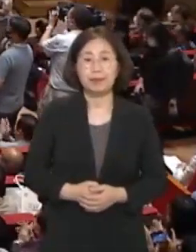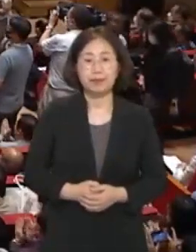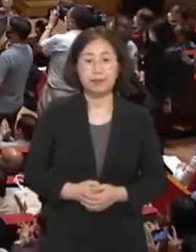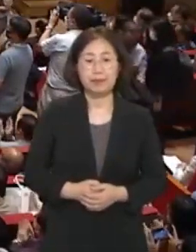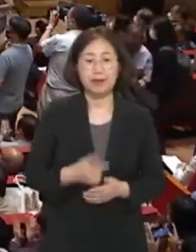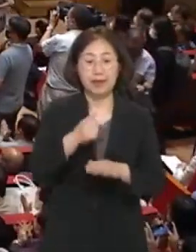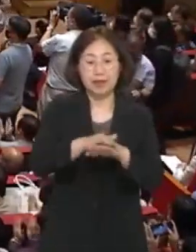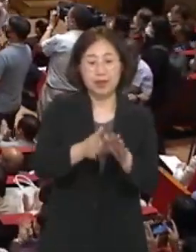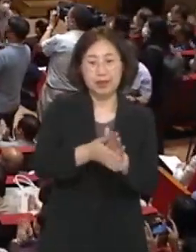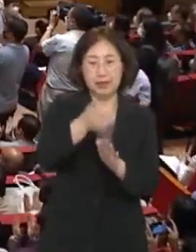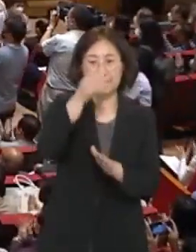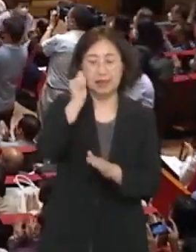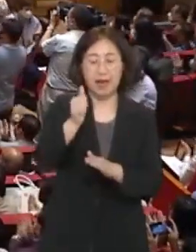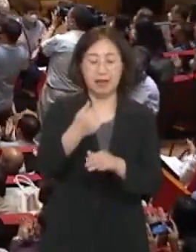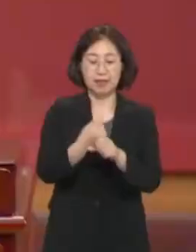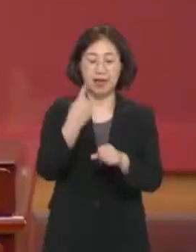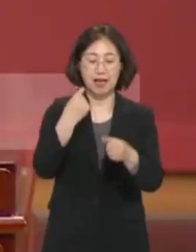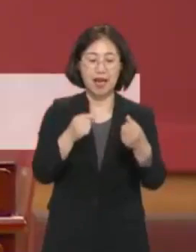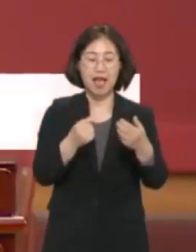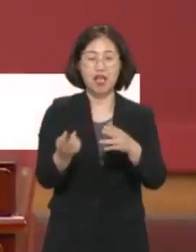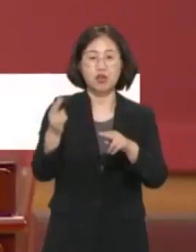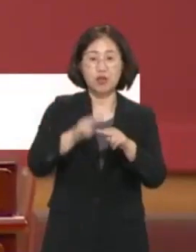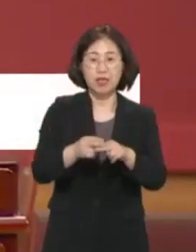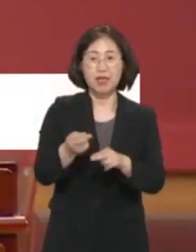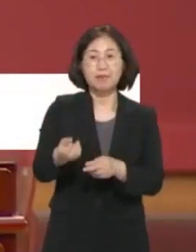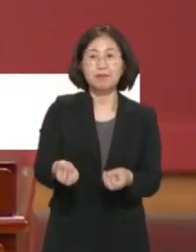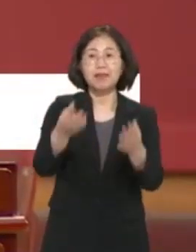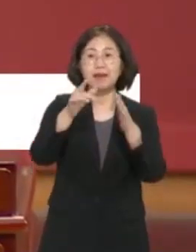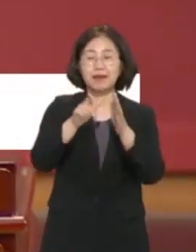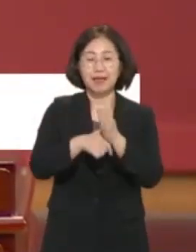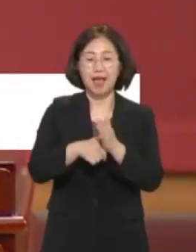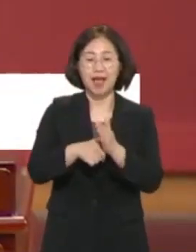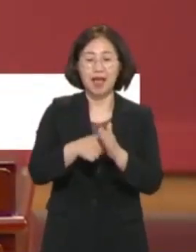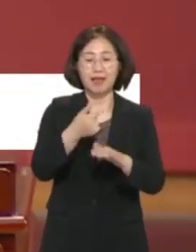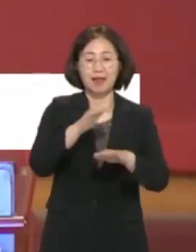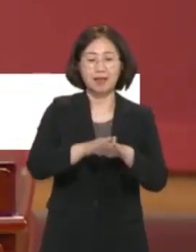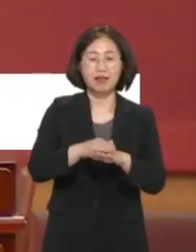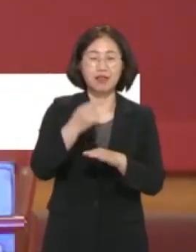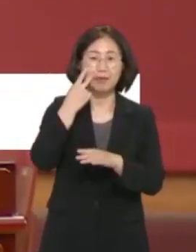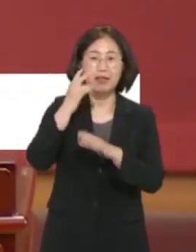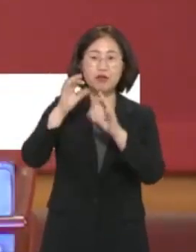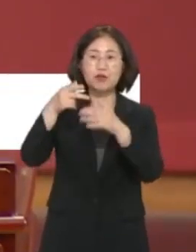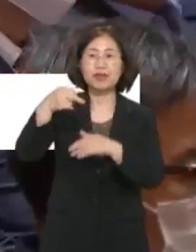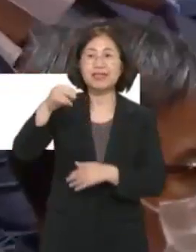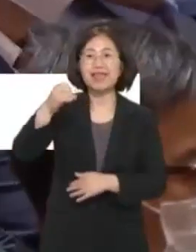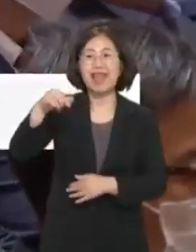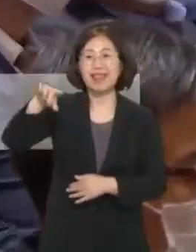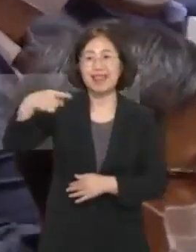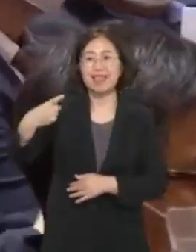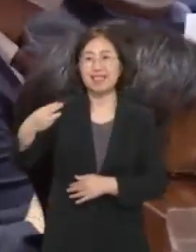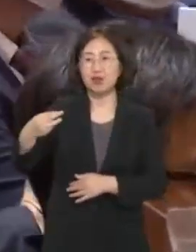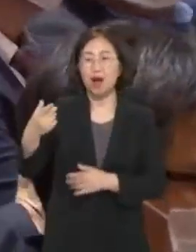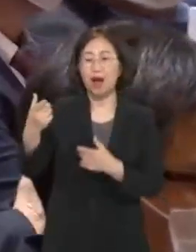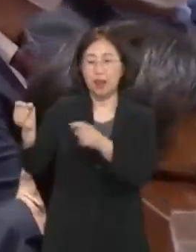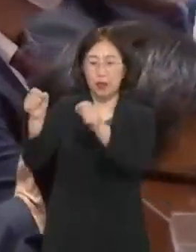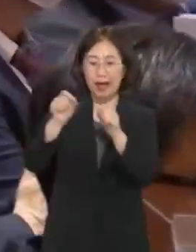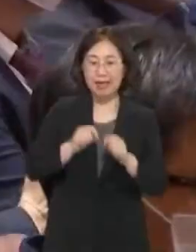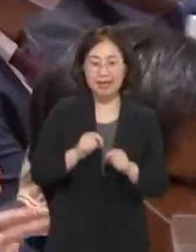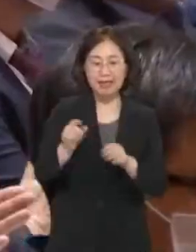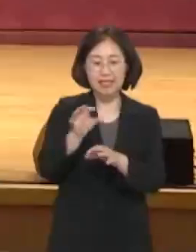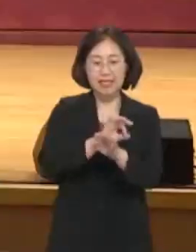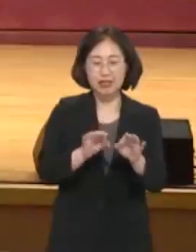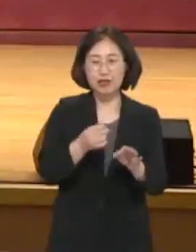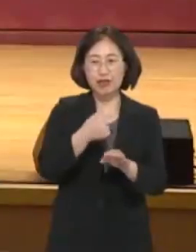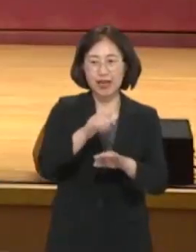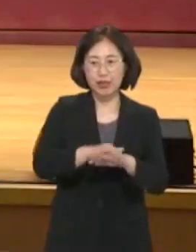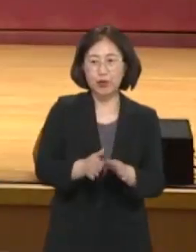이정우 주연 시장은 지난해 취임식에서 대전을 미국 시애틀과 같은 글로벌 산업도시로 만들겠다며 인류 경제도시